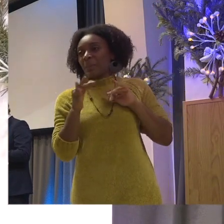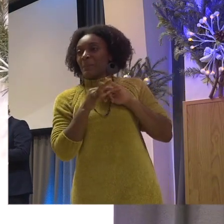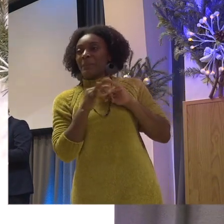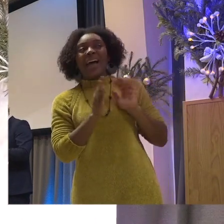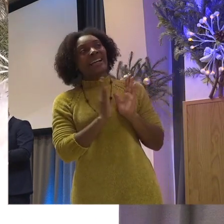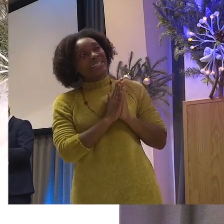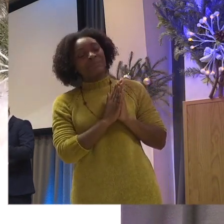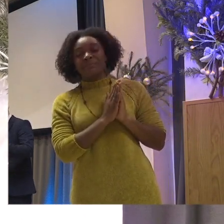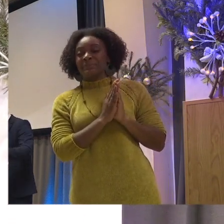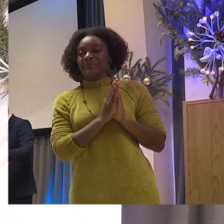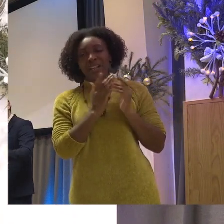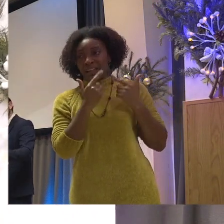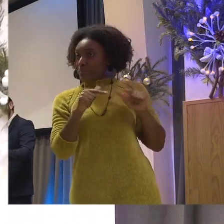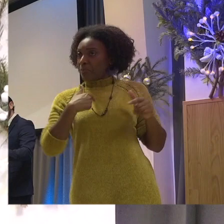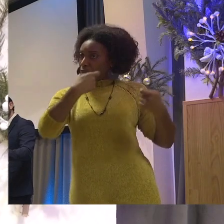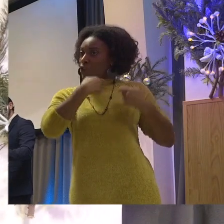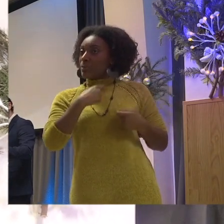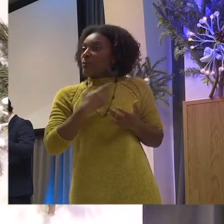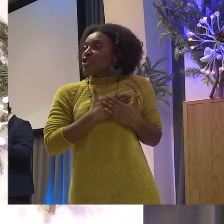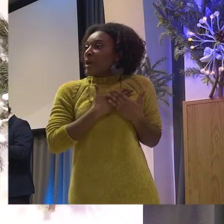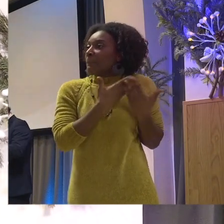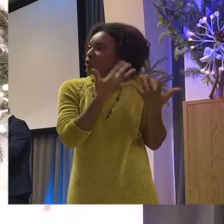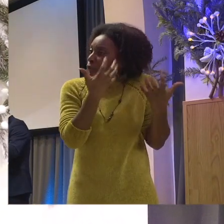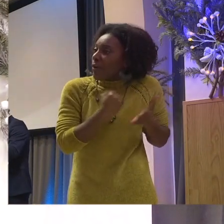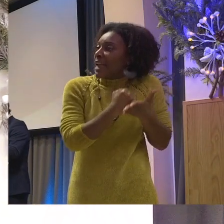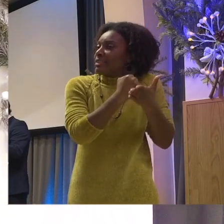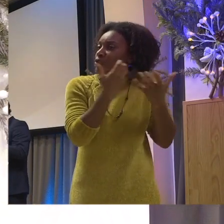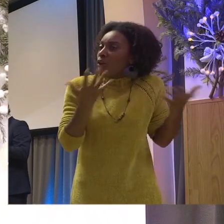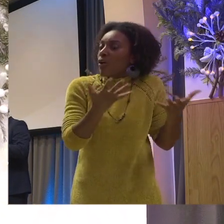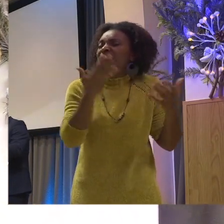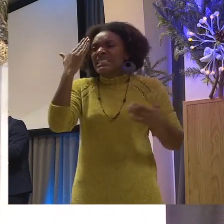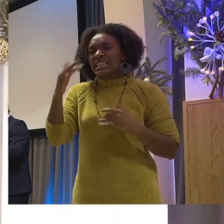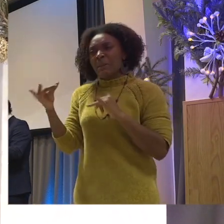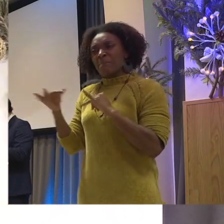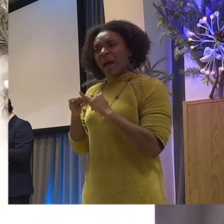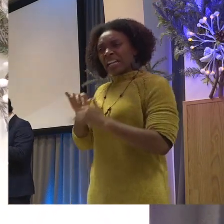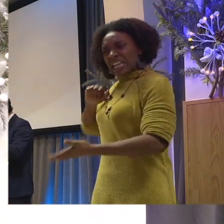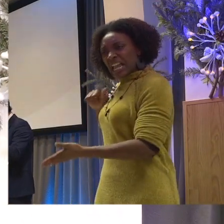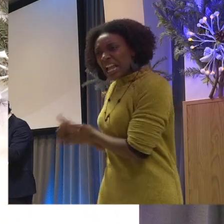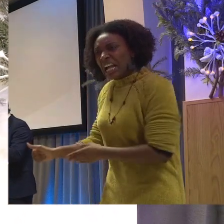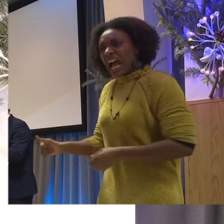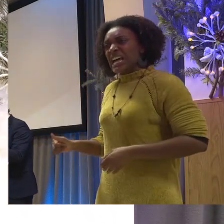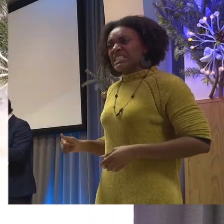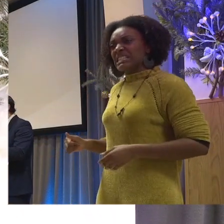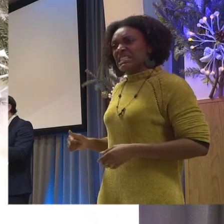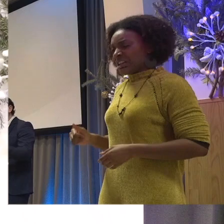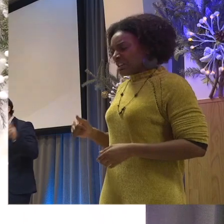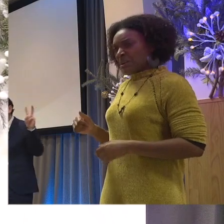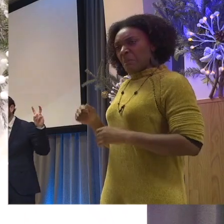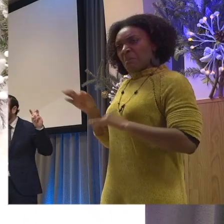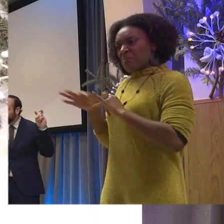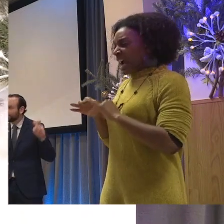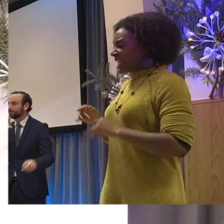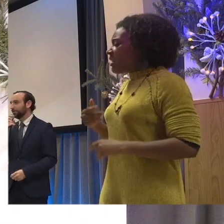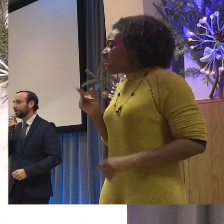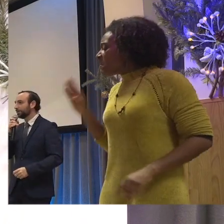c'est de la soumission selon le cœur de Dieu. Si le mari écrase, si le mari enchaîne, si le mari lie sa femme sous prétexte